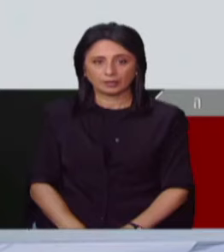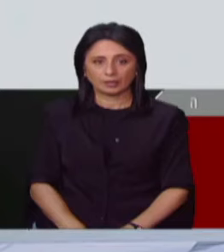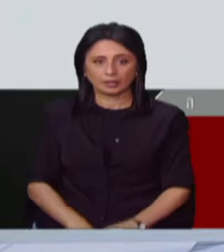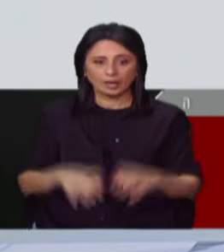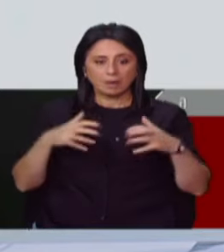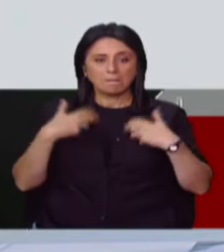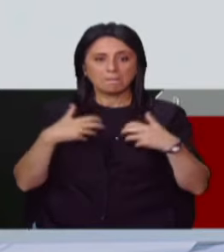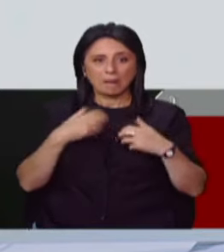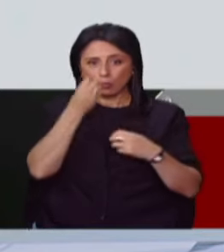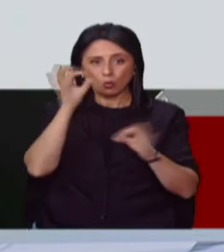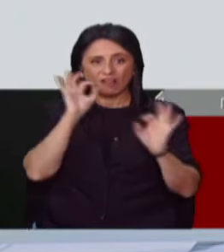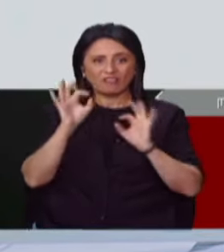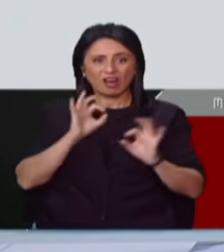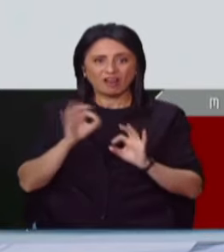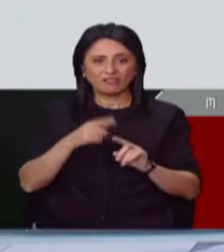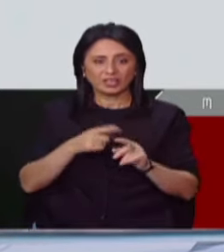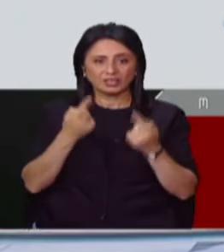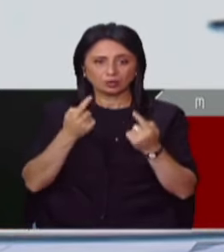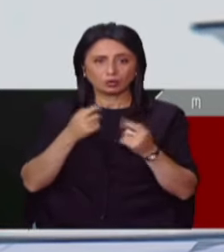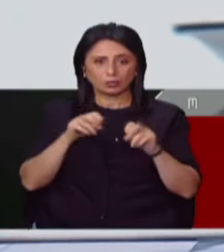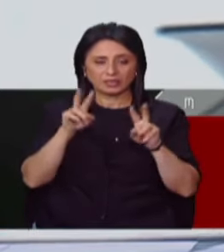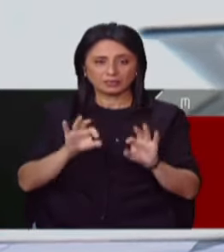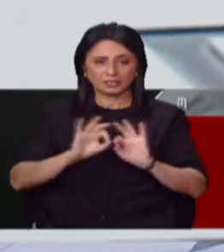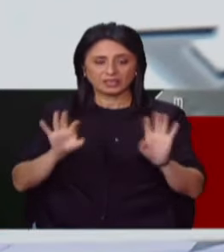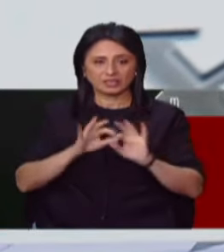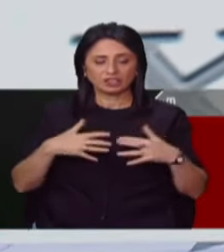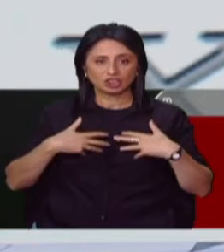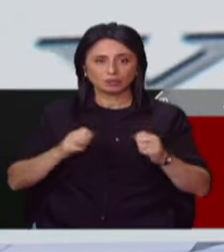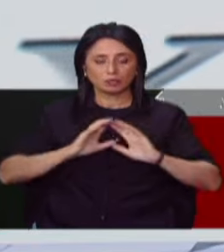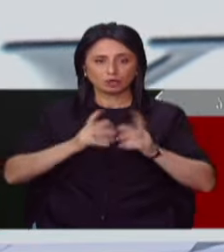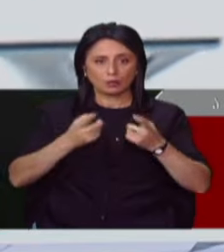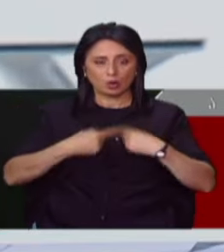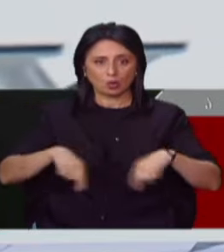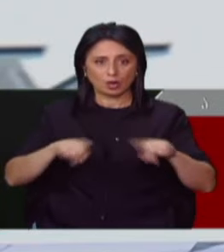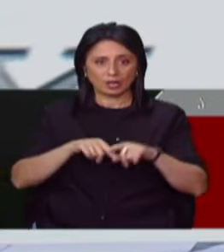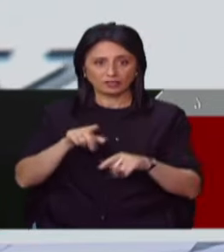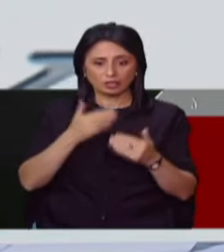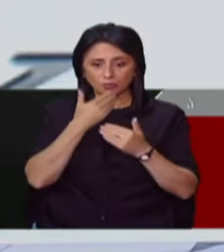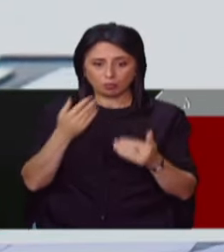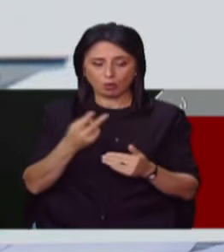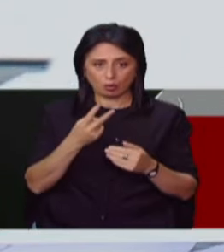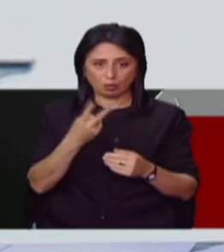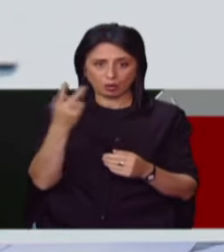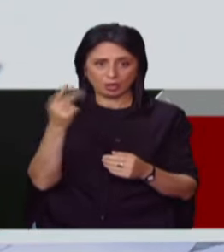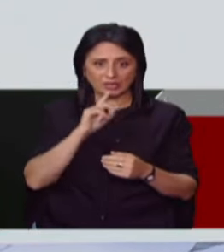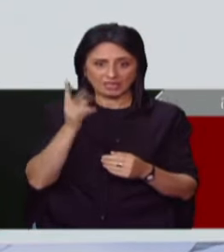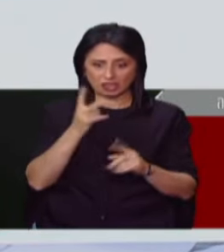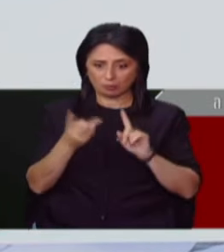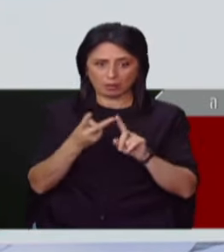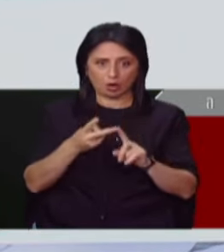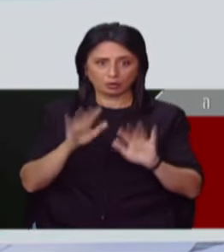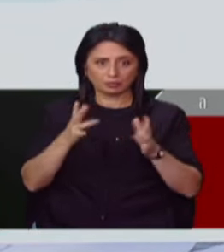მაიმუნის ყვავილის გავრცელების გამო გლობალური საგანგებო მდგომარეობა გამოაცხადა ჯანდაცვის მსოფლიო ორგანიზაციამ. ეს ბოლო ორ წელიწადში უკვე მეორედ